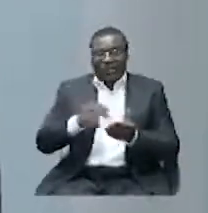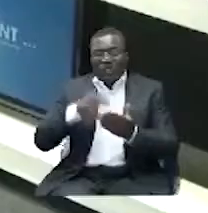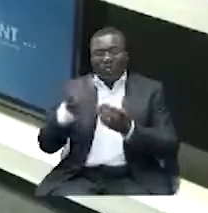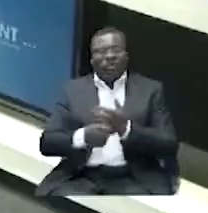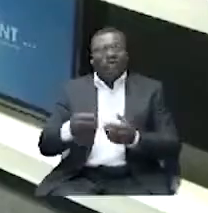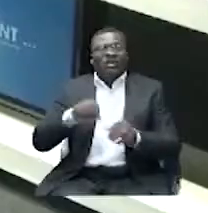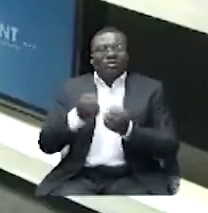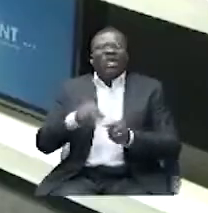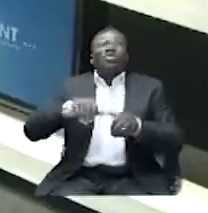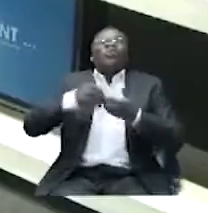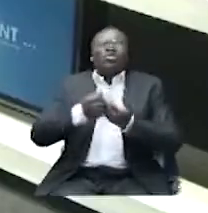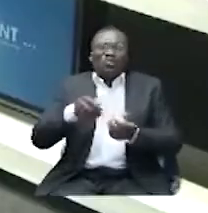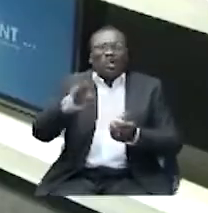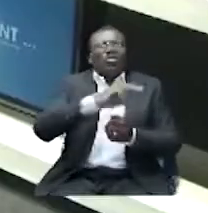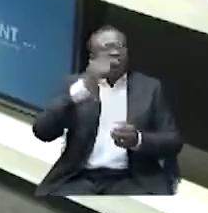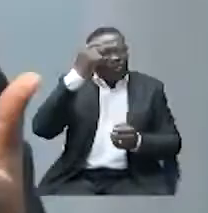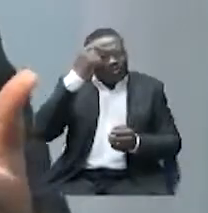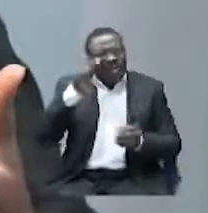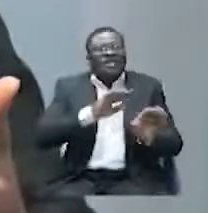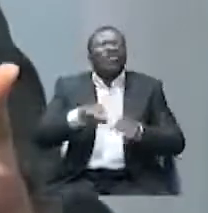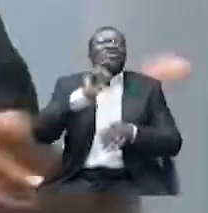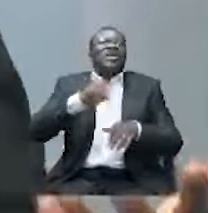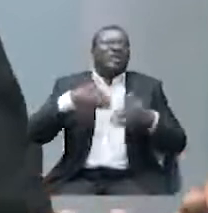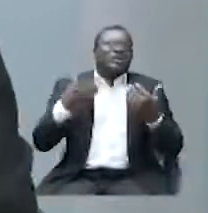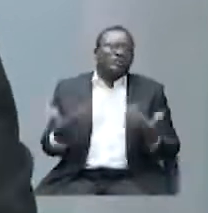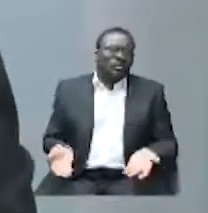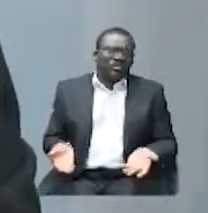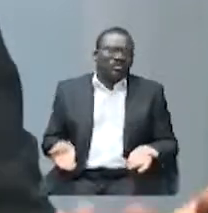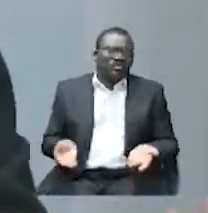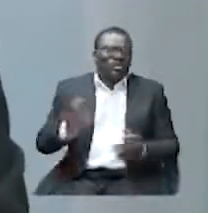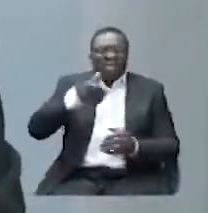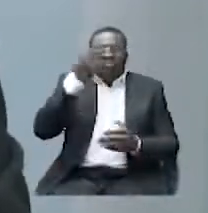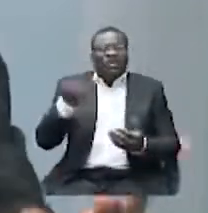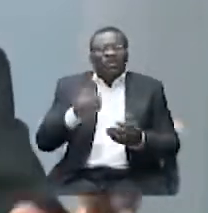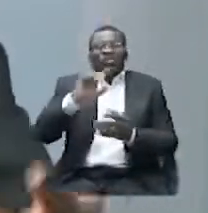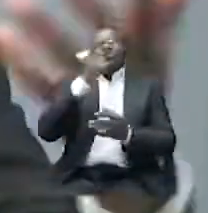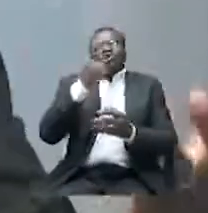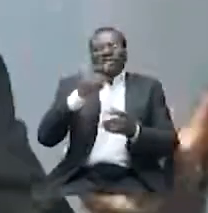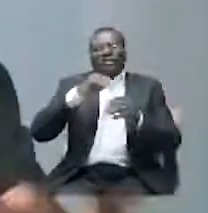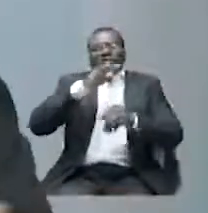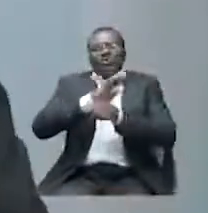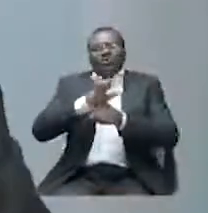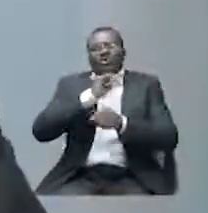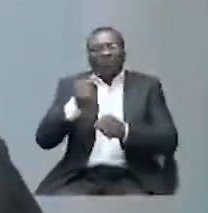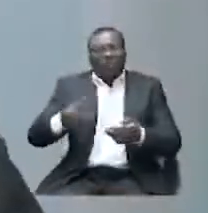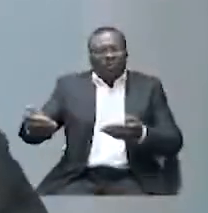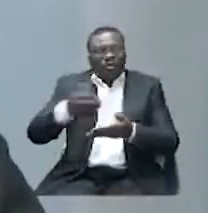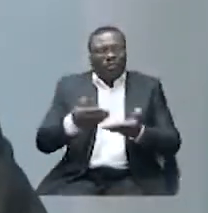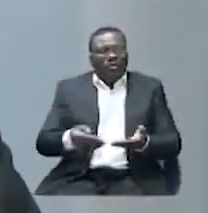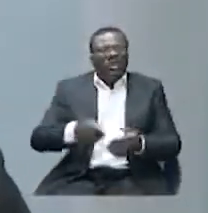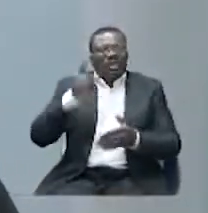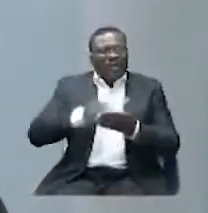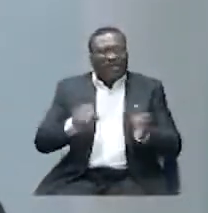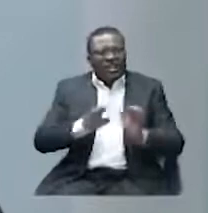société, comment est-ce que vous comptez concrètement le faire? Parce que la crédibilité seule suffit-elle à mobiliser les ressources? Qu'est-ce qui a fait que la